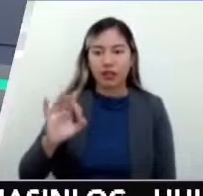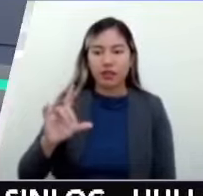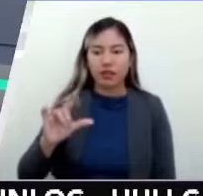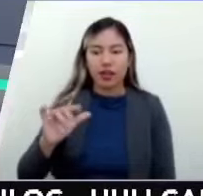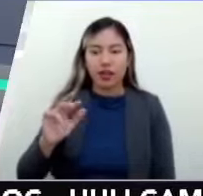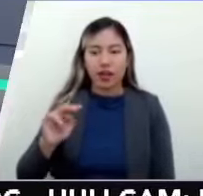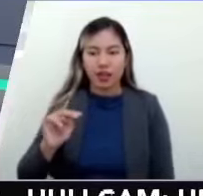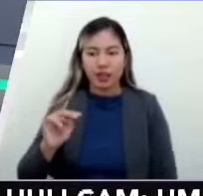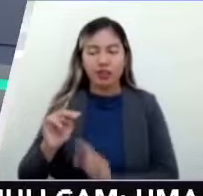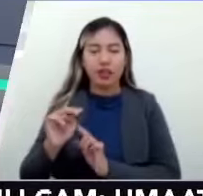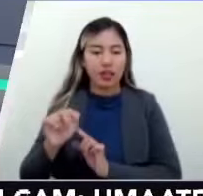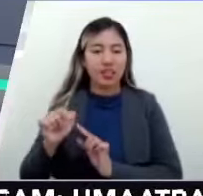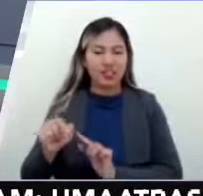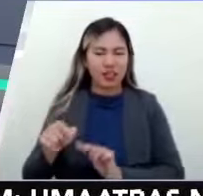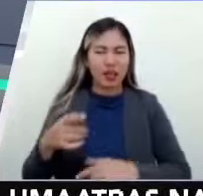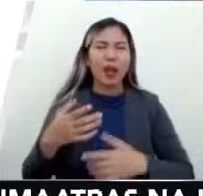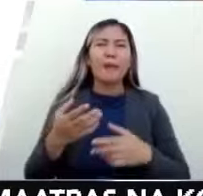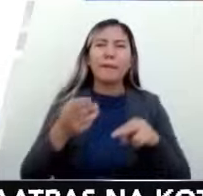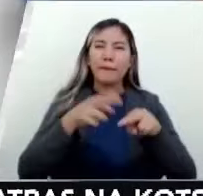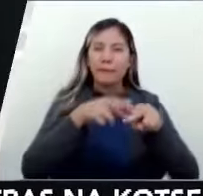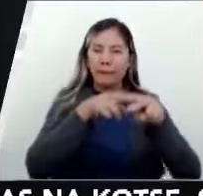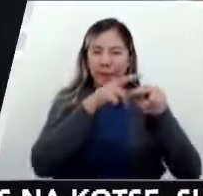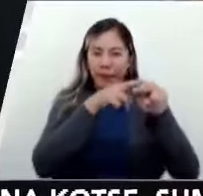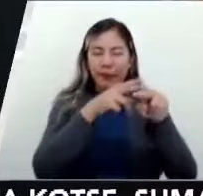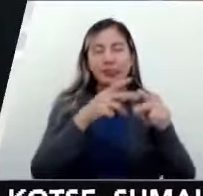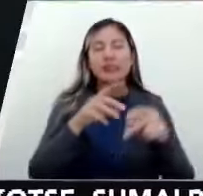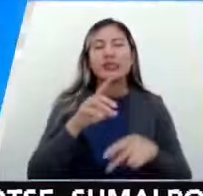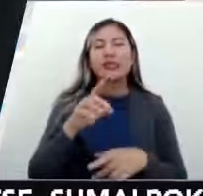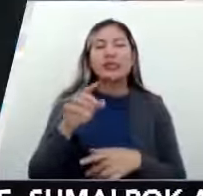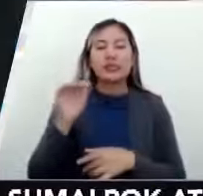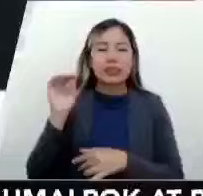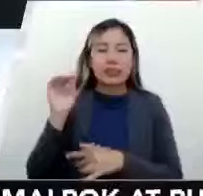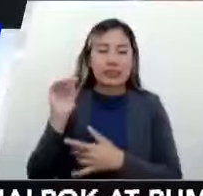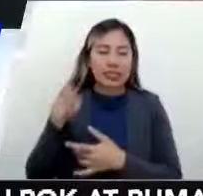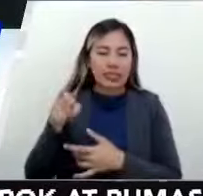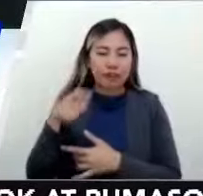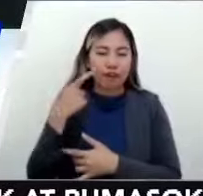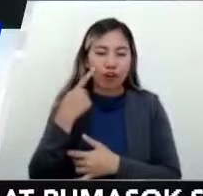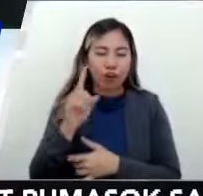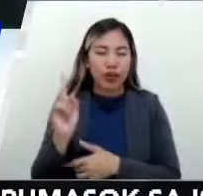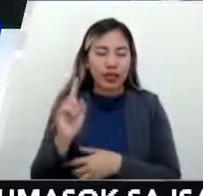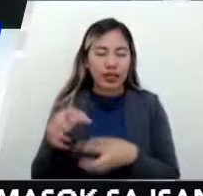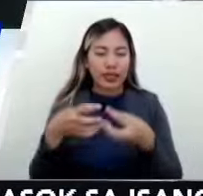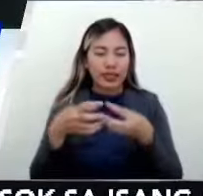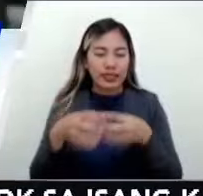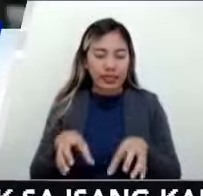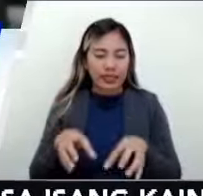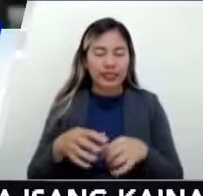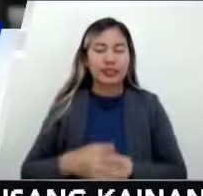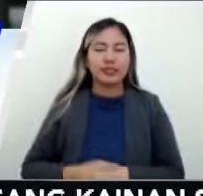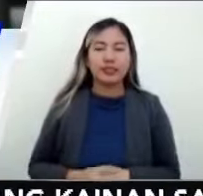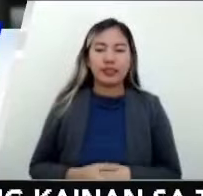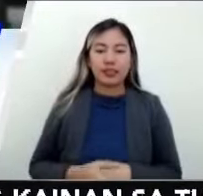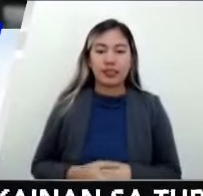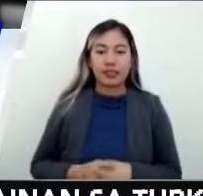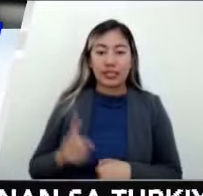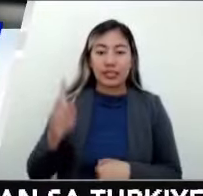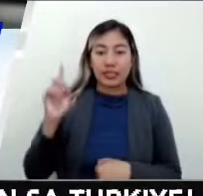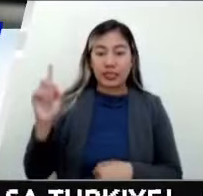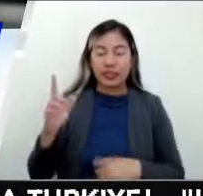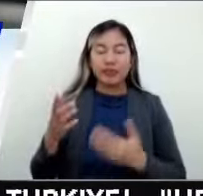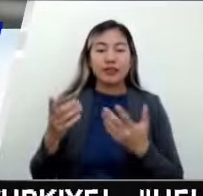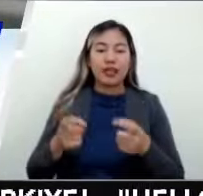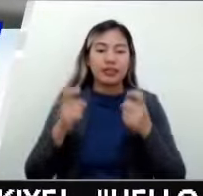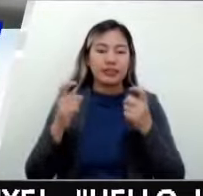pangunahing sangkap nito na itlog. Sa Dagupan, Pangasinan, madali nang maubos ang panindang itlog ng ilang